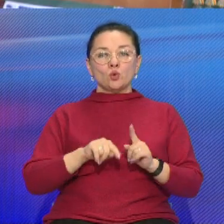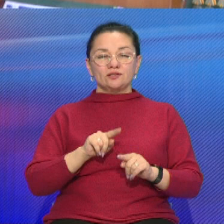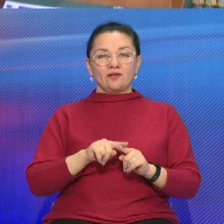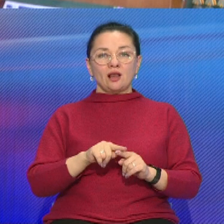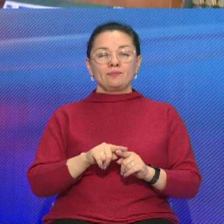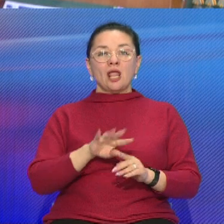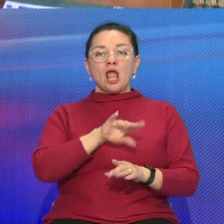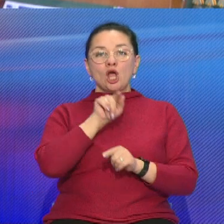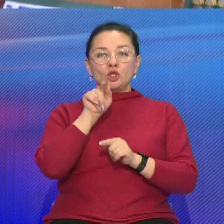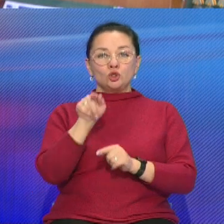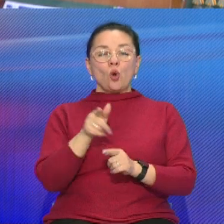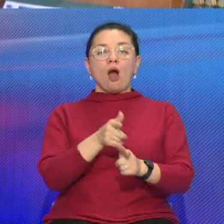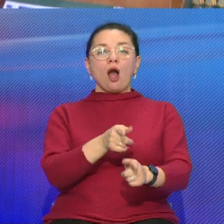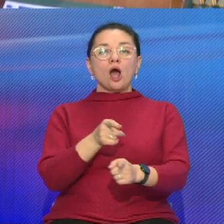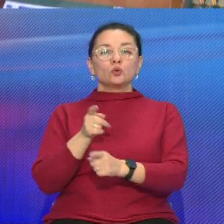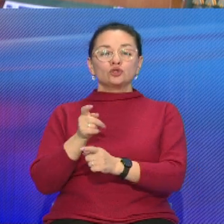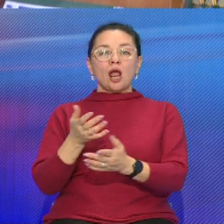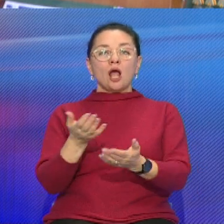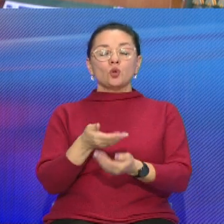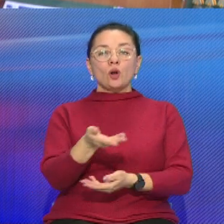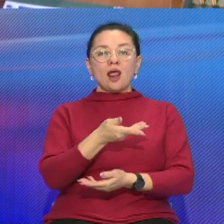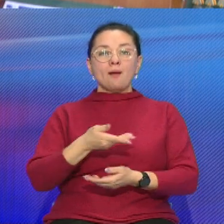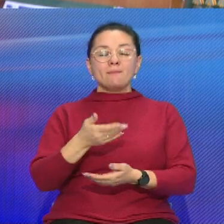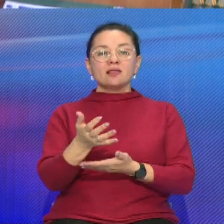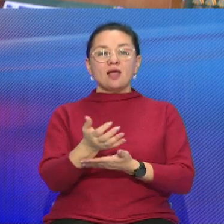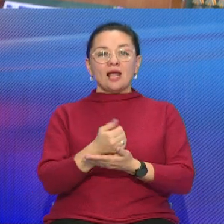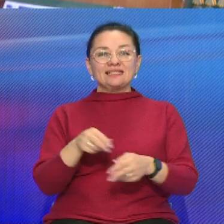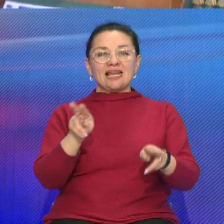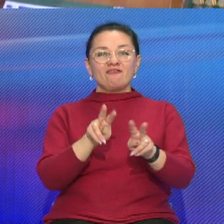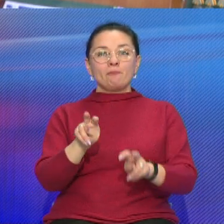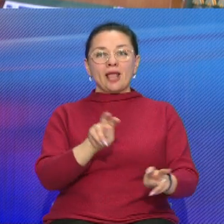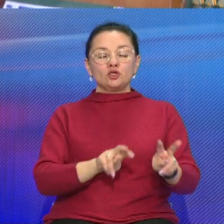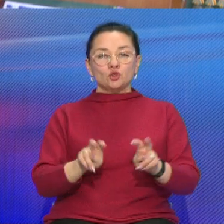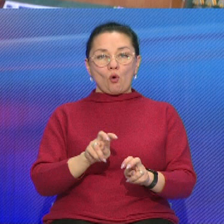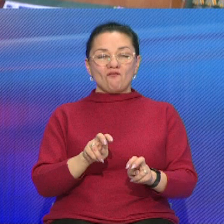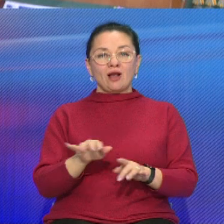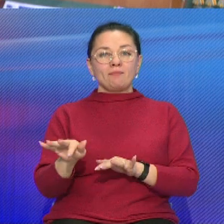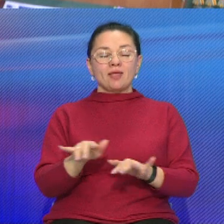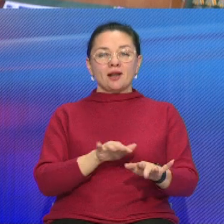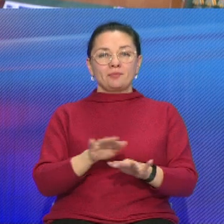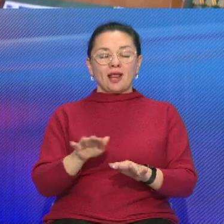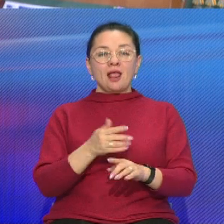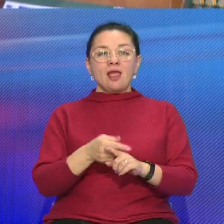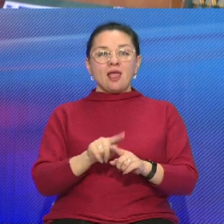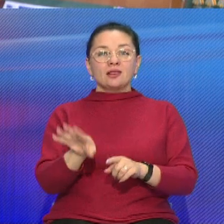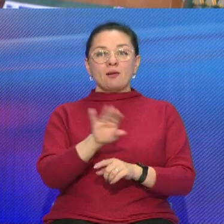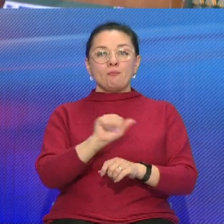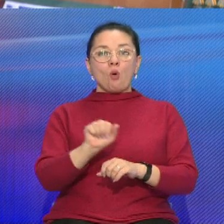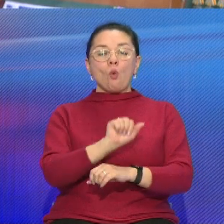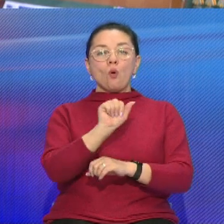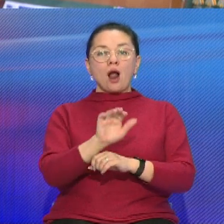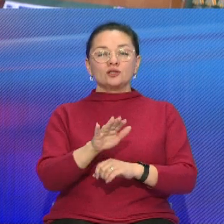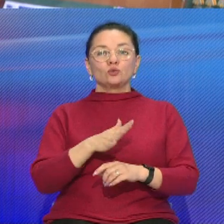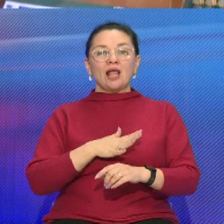которое находили в период поисковых мероприятий, оно, конечно, сдается согласно указу президента из всех